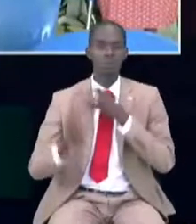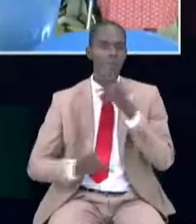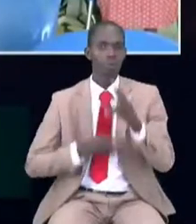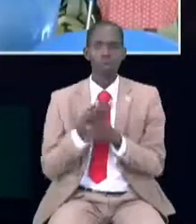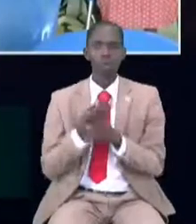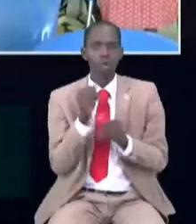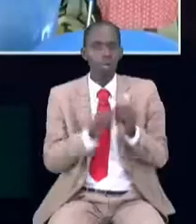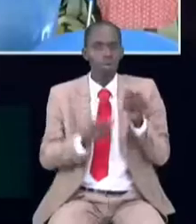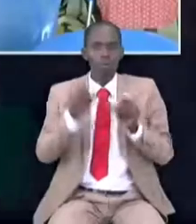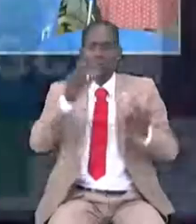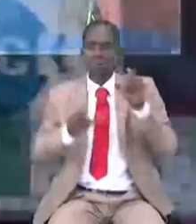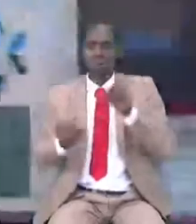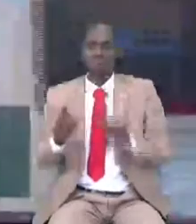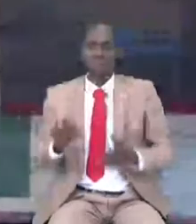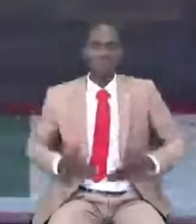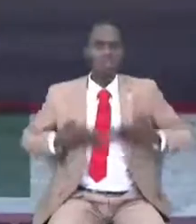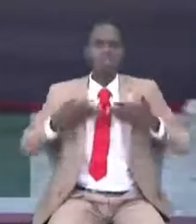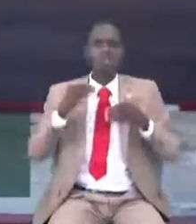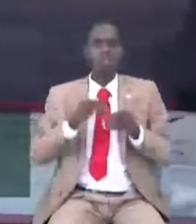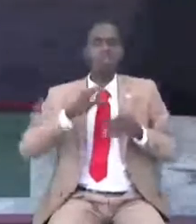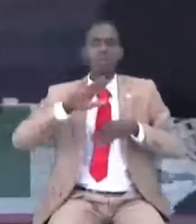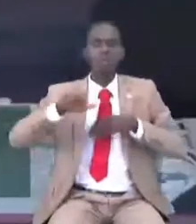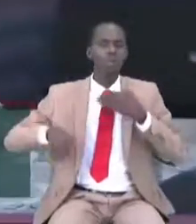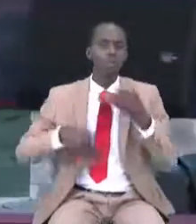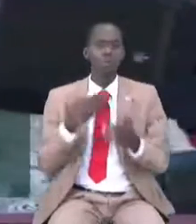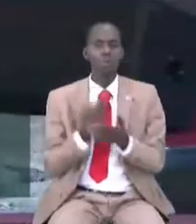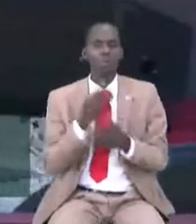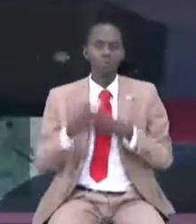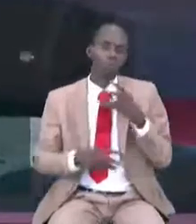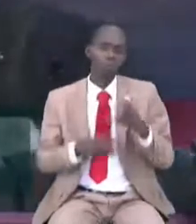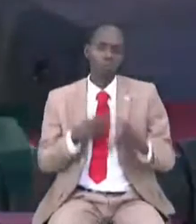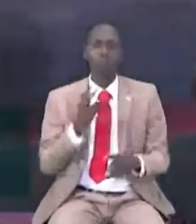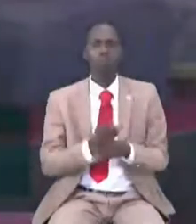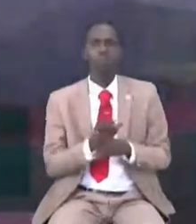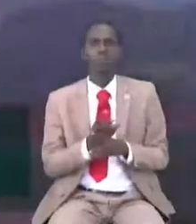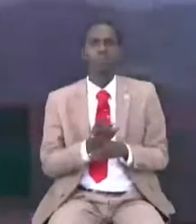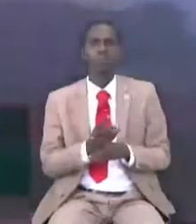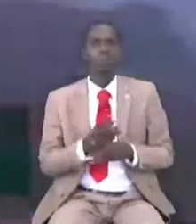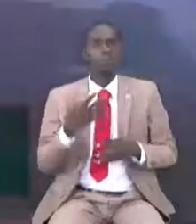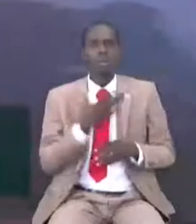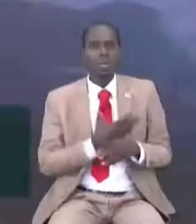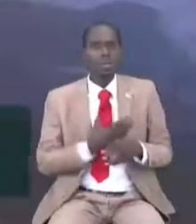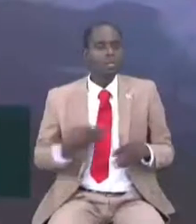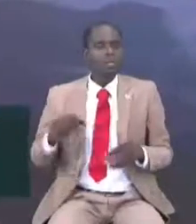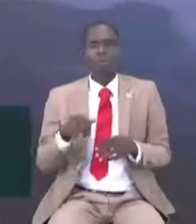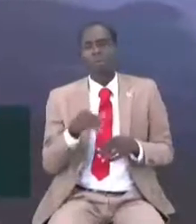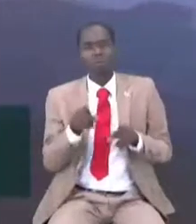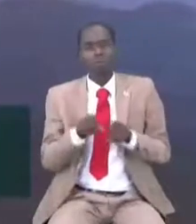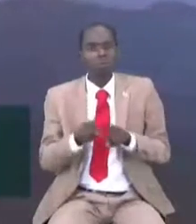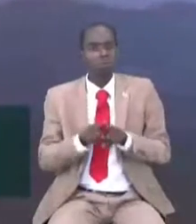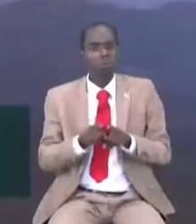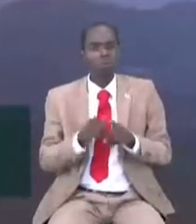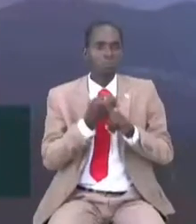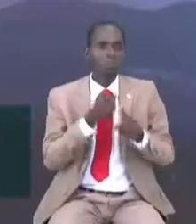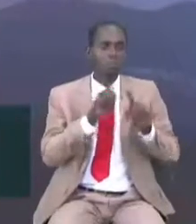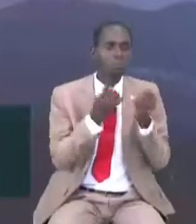dans votre tribu ou des tribus des autres. Oui, une tribu peut se différer de